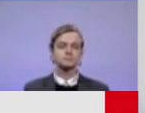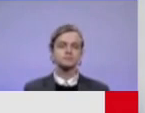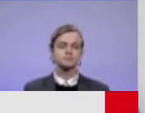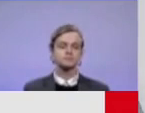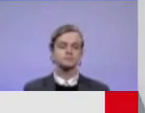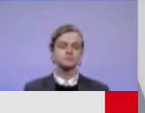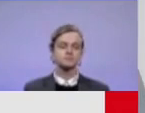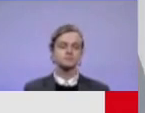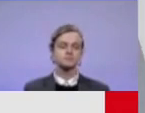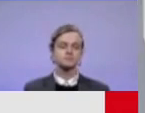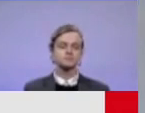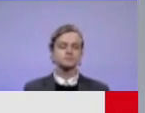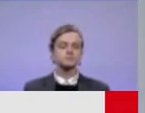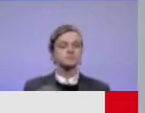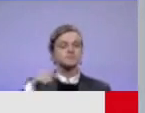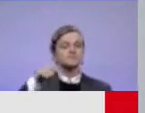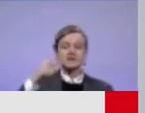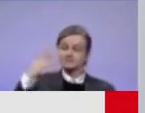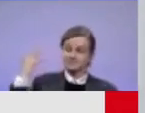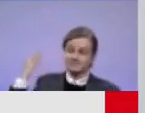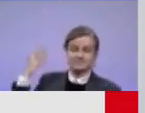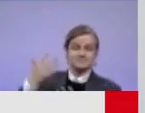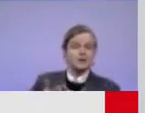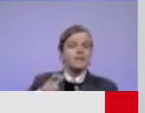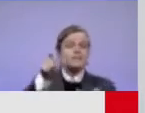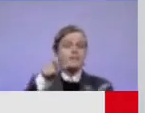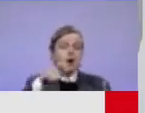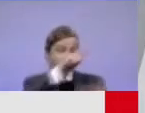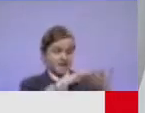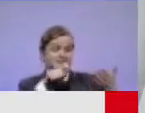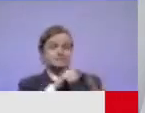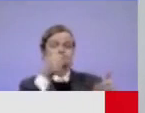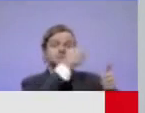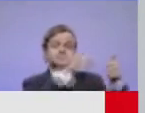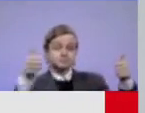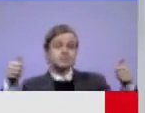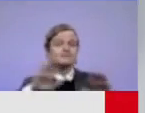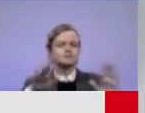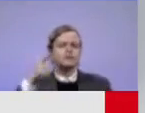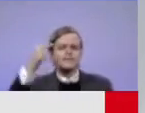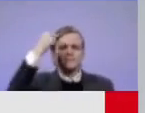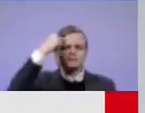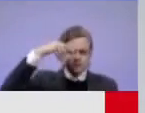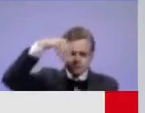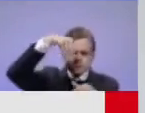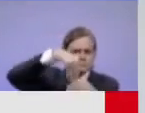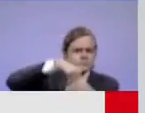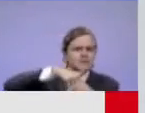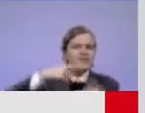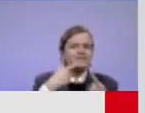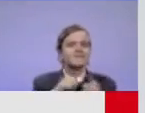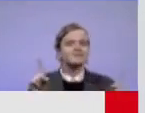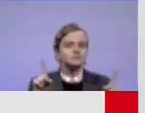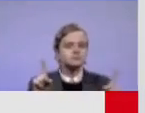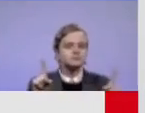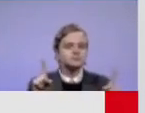mentalitatea, profilul și așteptările alegătorilor au evoluat foarte mult în ultimii ani. PPE-ul trebuie